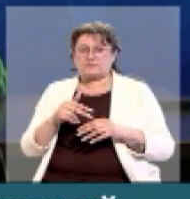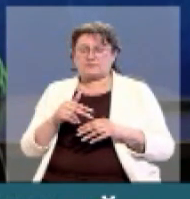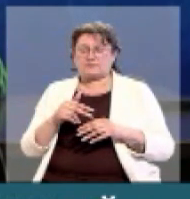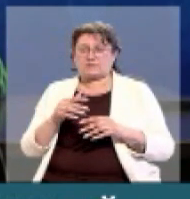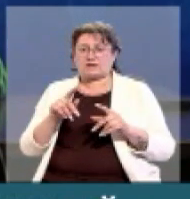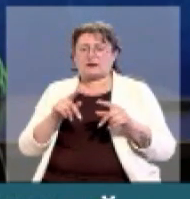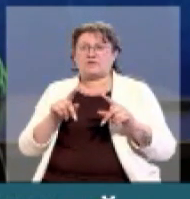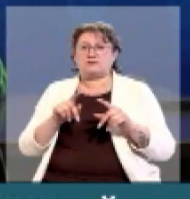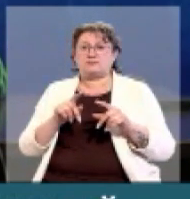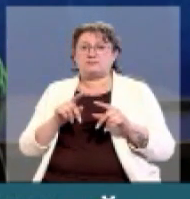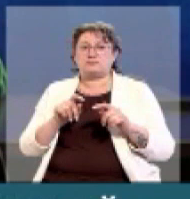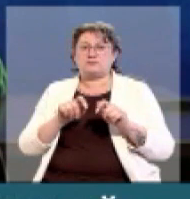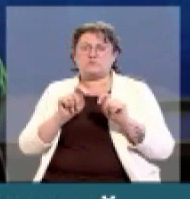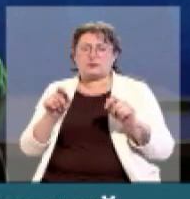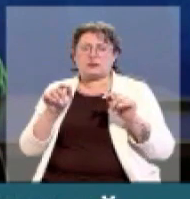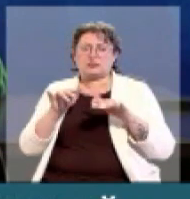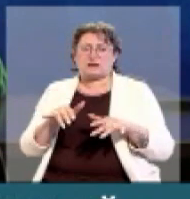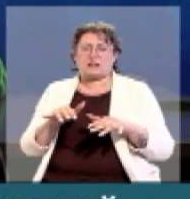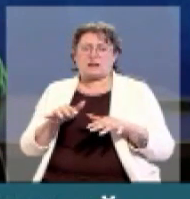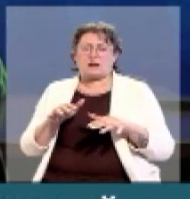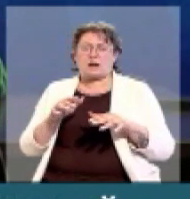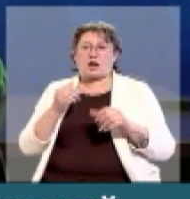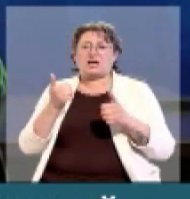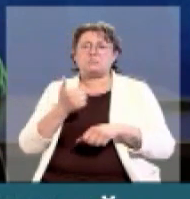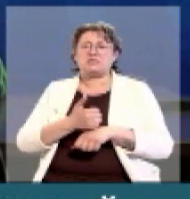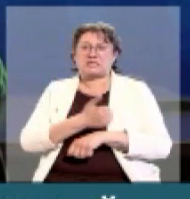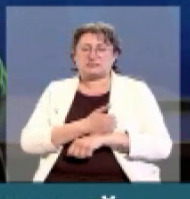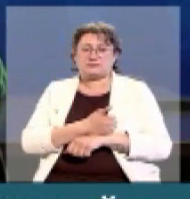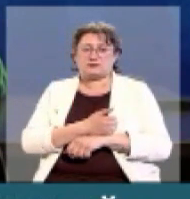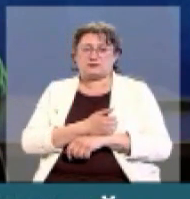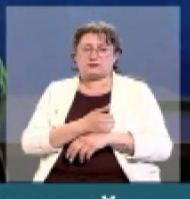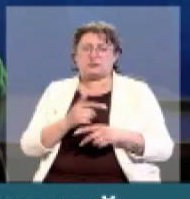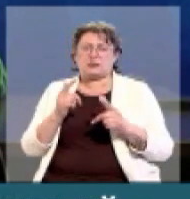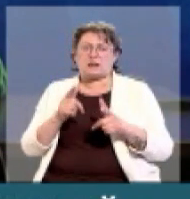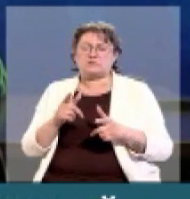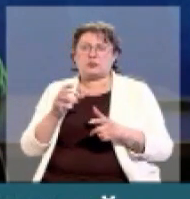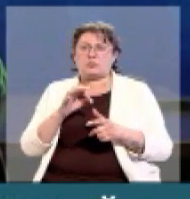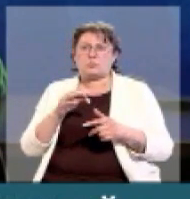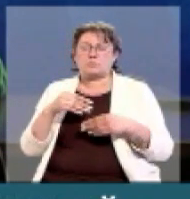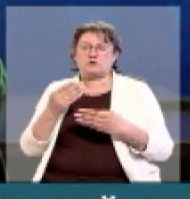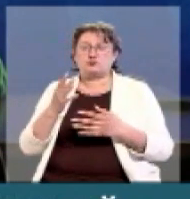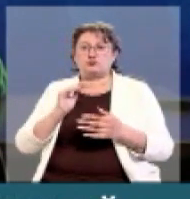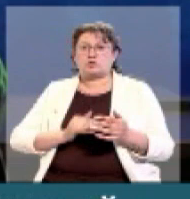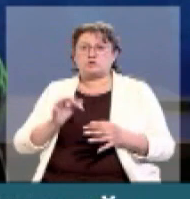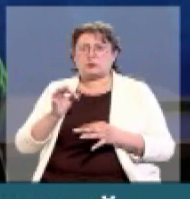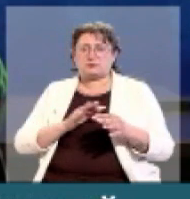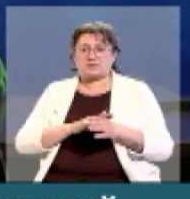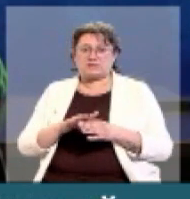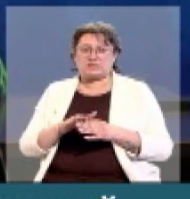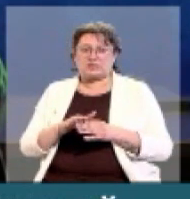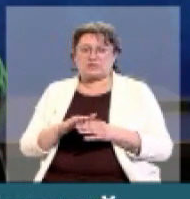430, возбуждаются дела административные согласно представлению частных судебных